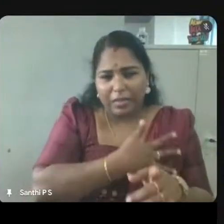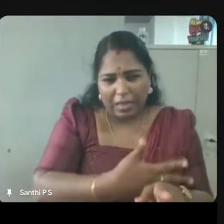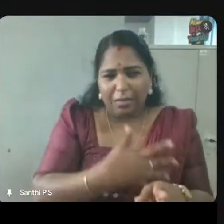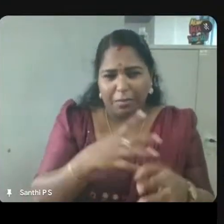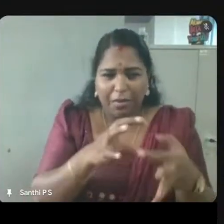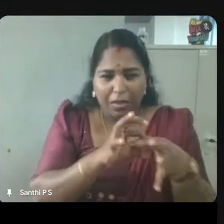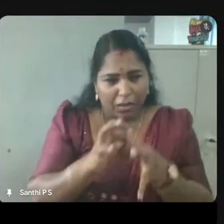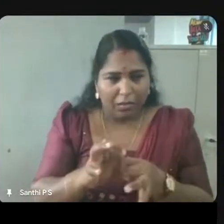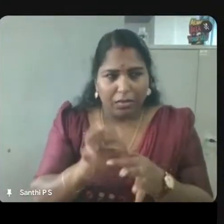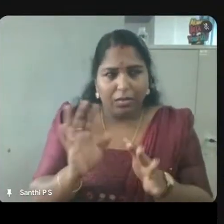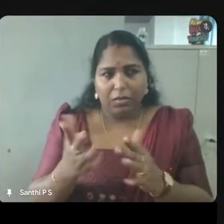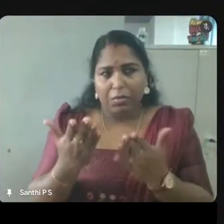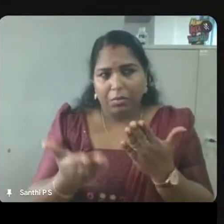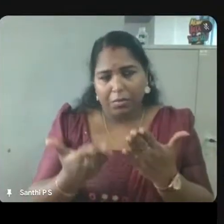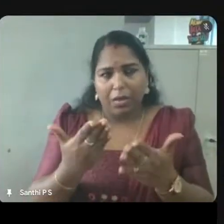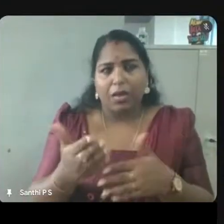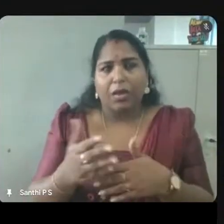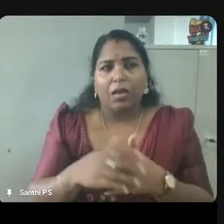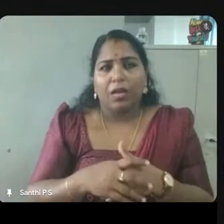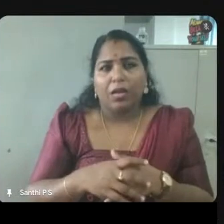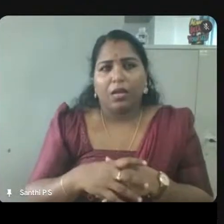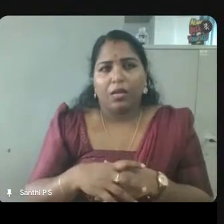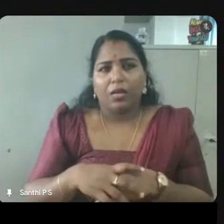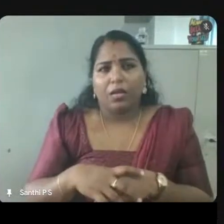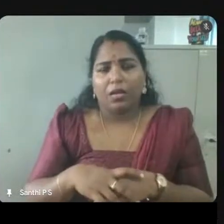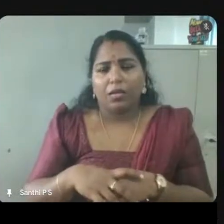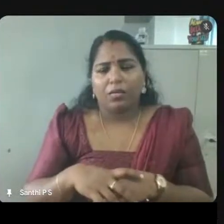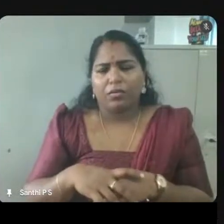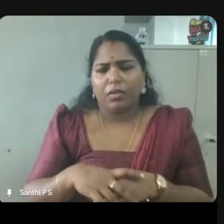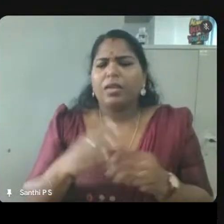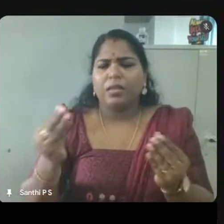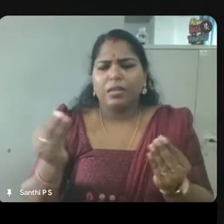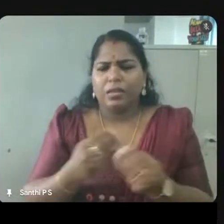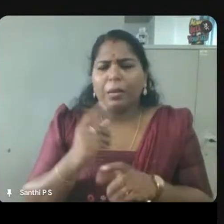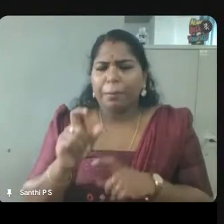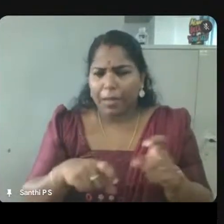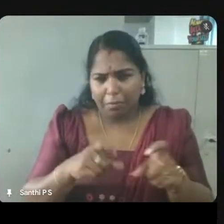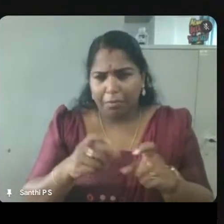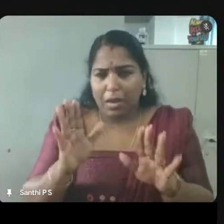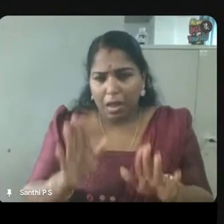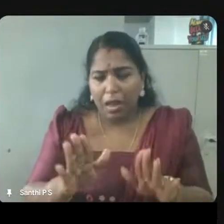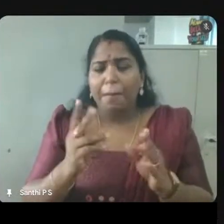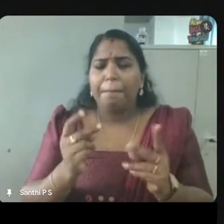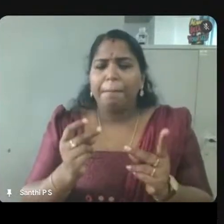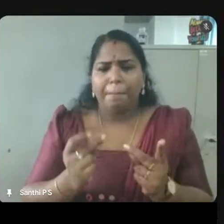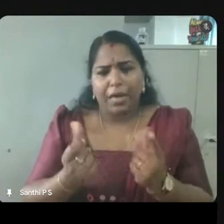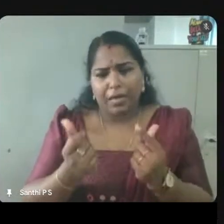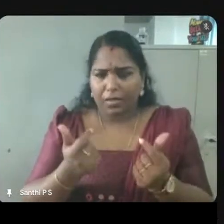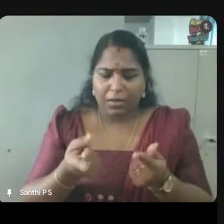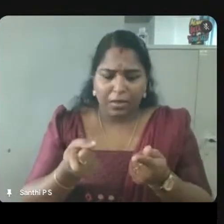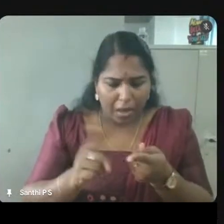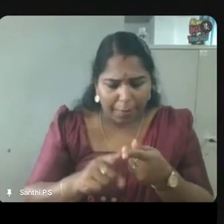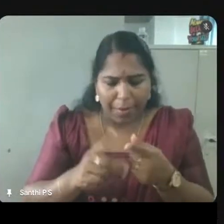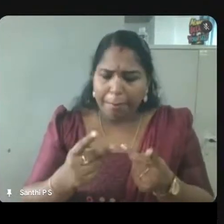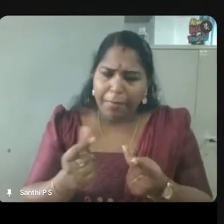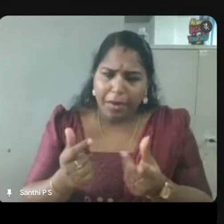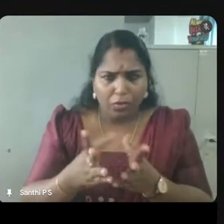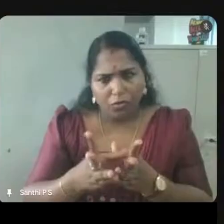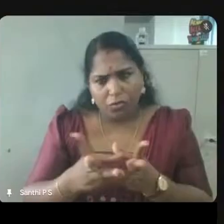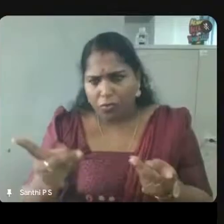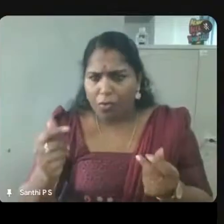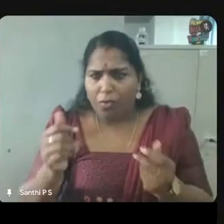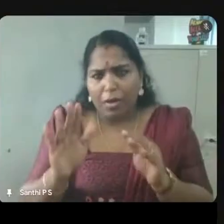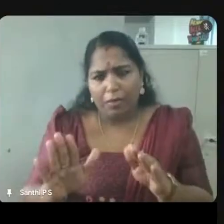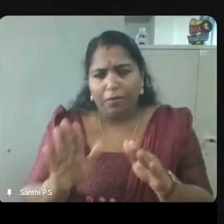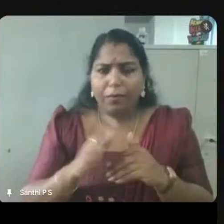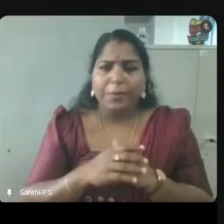അപ്പോൾ ഒപ്റ്റിക് ന്യൂറൈറ്റിസ് വളരെ ചുരുക്കം ചിലരിൽ ഇങ്ങനെ ഓട്ടോമാറ്റിക് ആയിട്ട് സ്പോണ്ടേനിയസ് ആയിട്ടോ അല്ലെങ്കിൽ ചികിത്സ കൊണ്ടോ മാറുന്ന ഒരു കണ്ടീഷനാണ്,